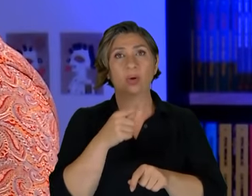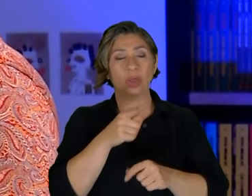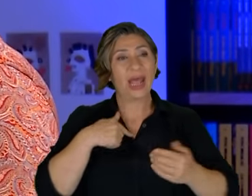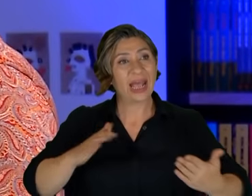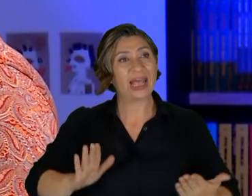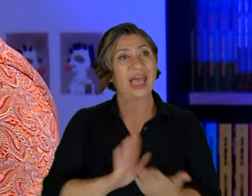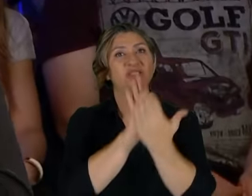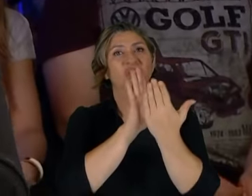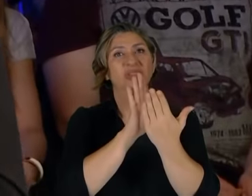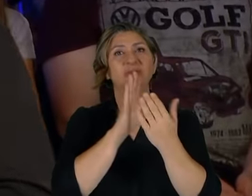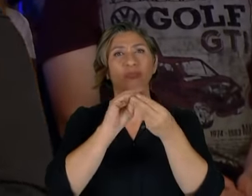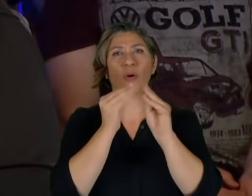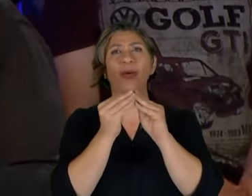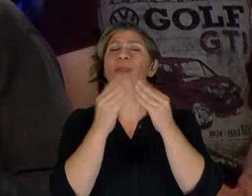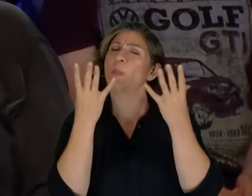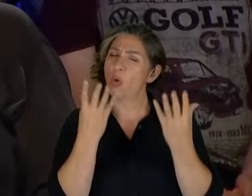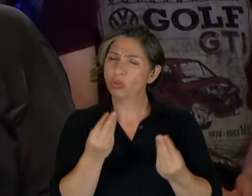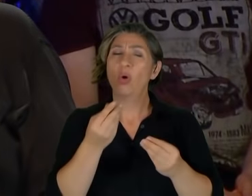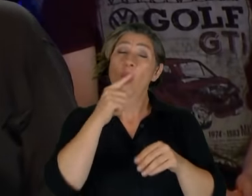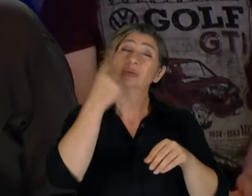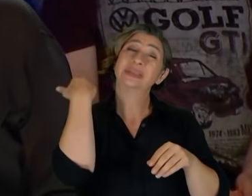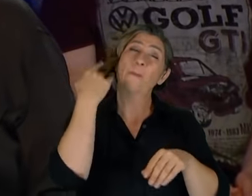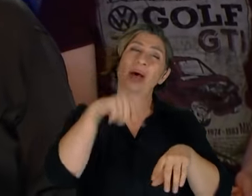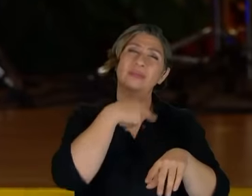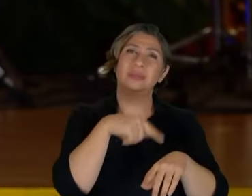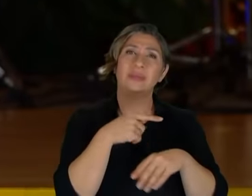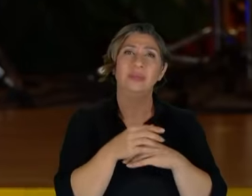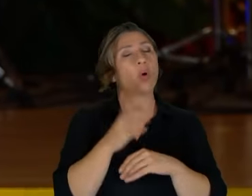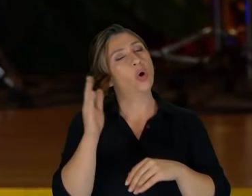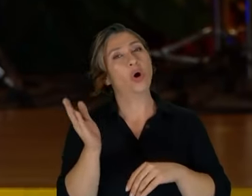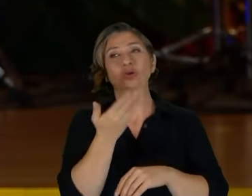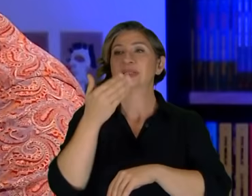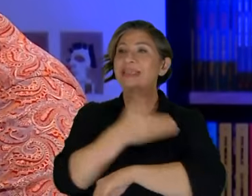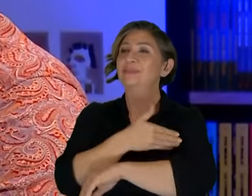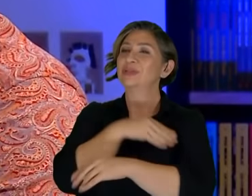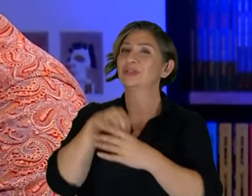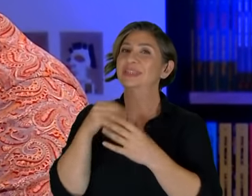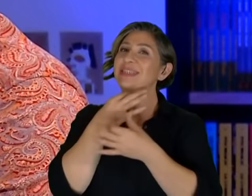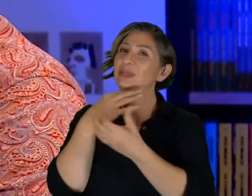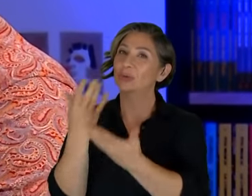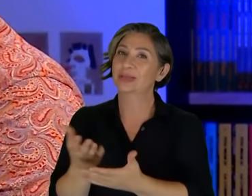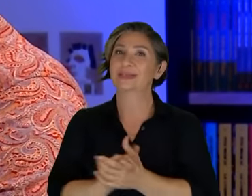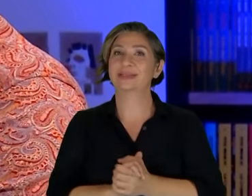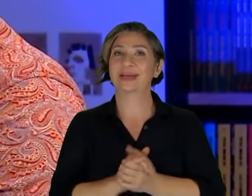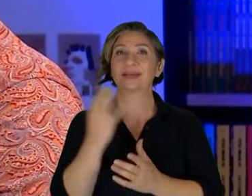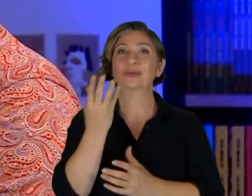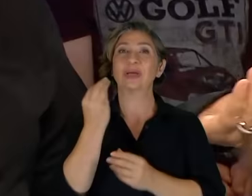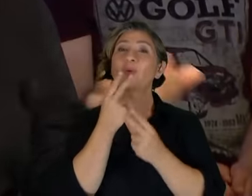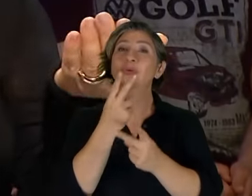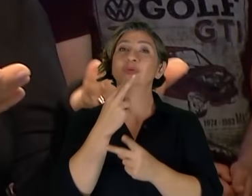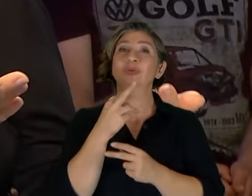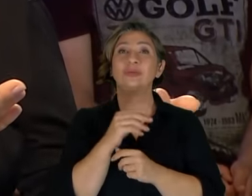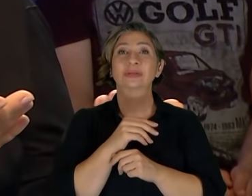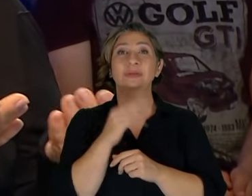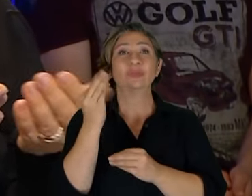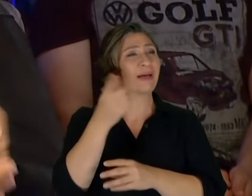karşı çıktık. Öyle bir sorunlarımız oldu o zaman, o dönemde. Olsun. Hizmetiniz için teşekkür ederiz. Sağ olun. Çok ne güzel mersin konuşuyorsun. Bunu bu ilk ne defa